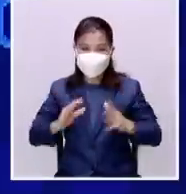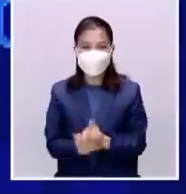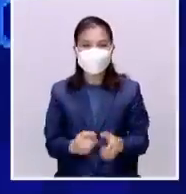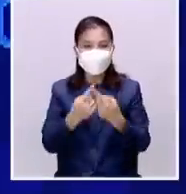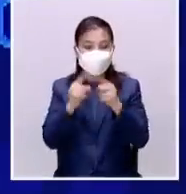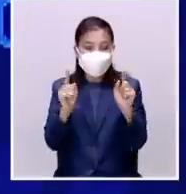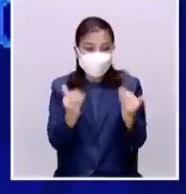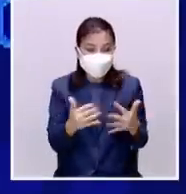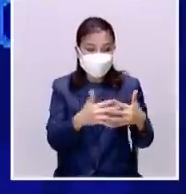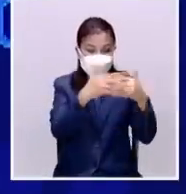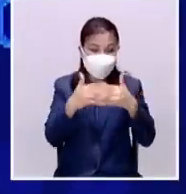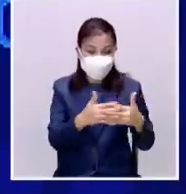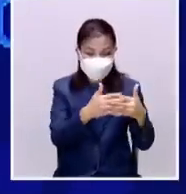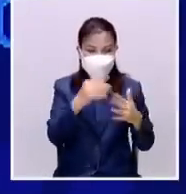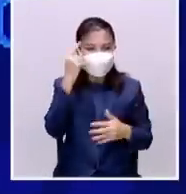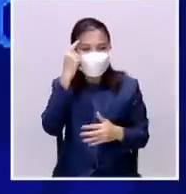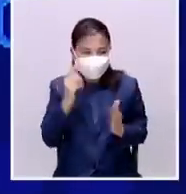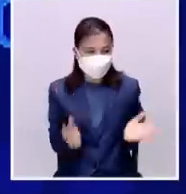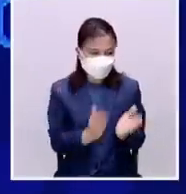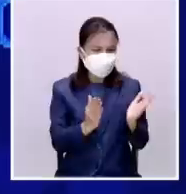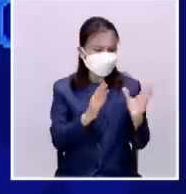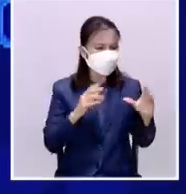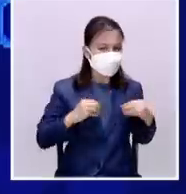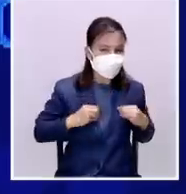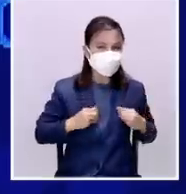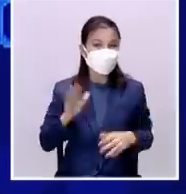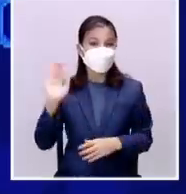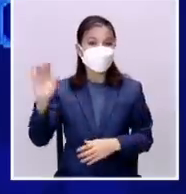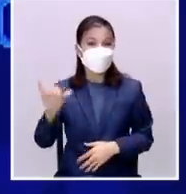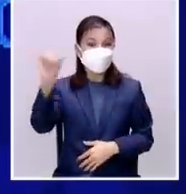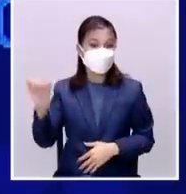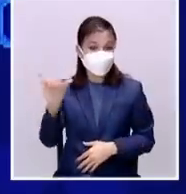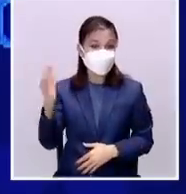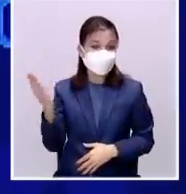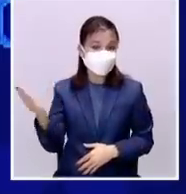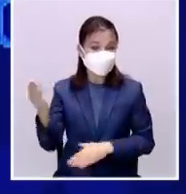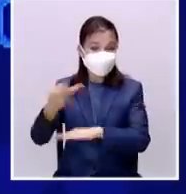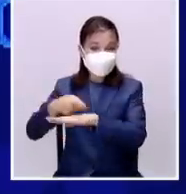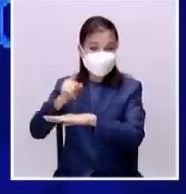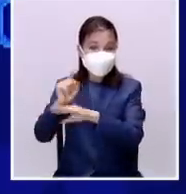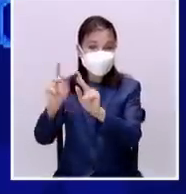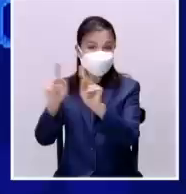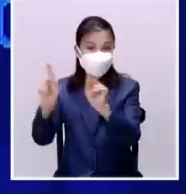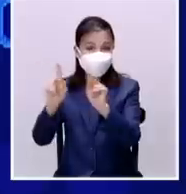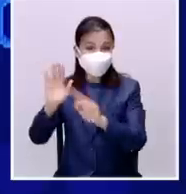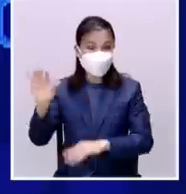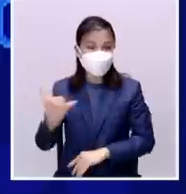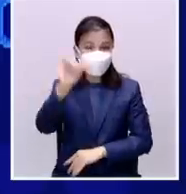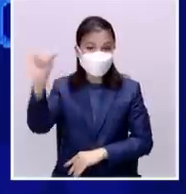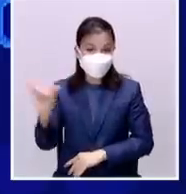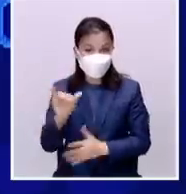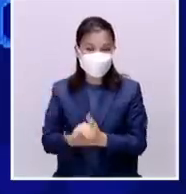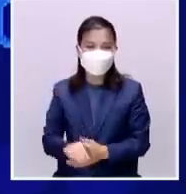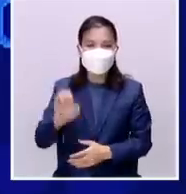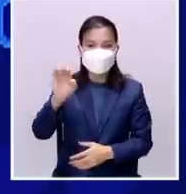าทีสนับสนุนนะคะมาดูฝั่งยุโรปบ้างอุร์ซูล่าฟอนเดอเลเยนที่คุณผู้ชมเห็นอยู่ในภาพนี้นะคะประธานคณะกรรมการยุโรปบอกว่าเอาล่ะ EU